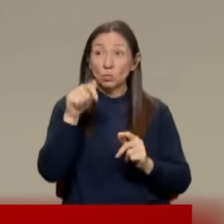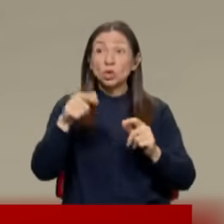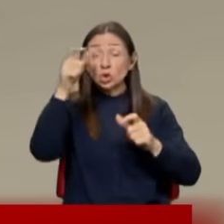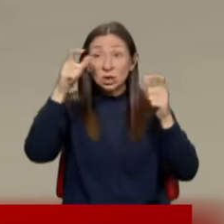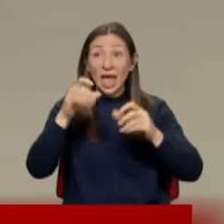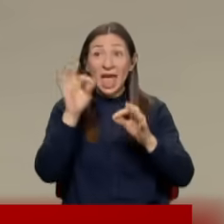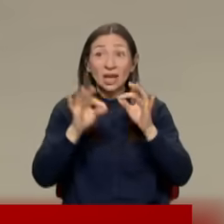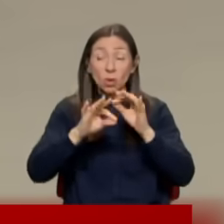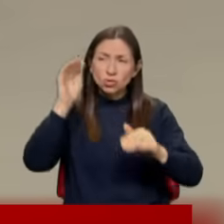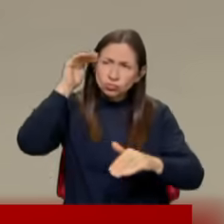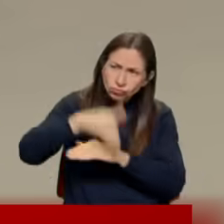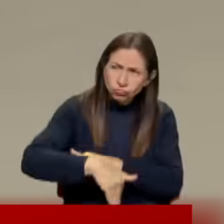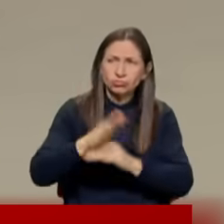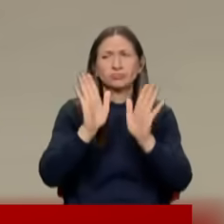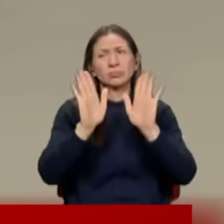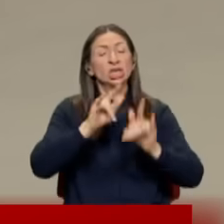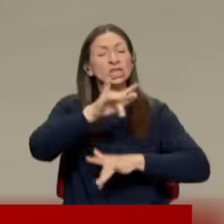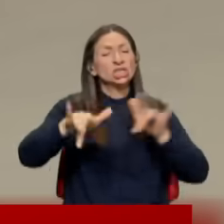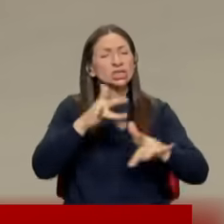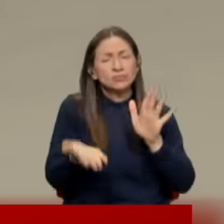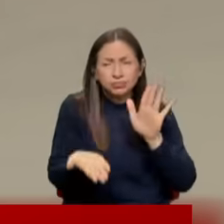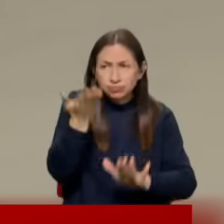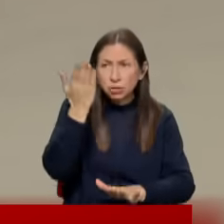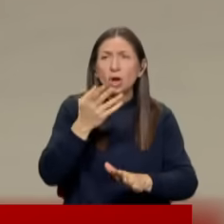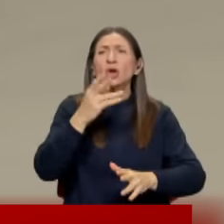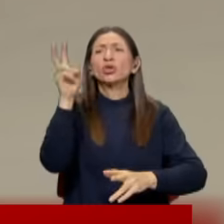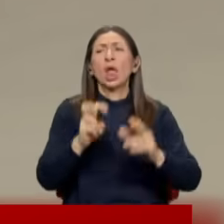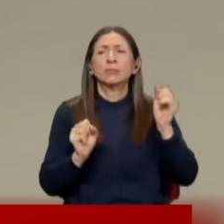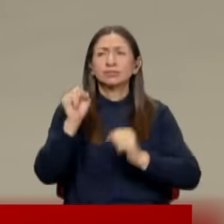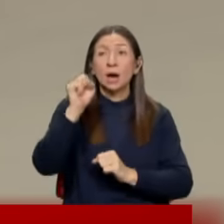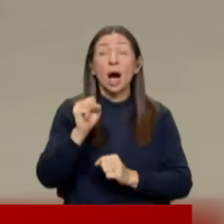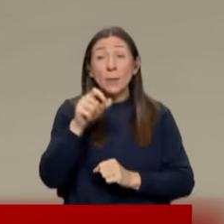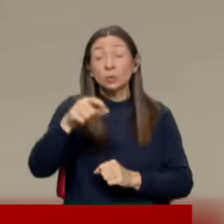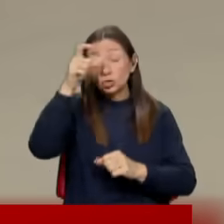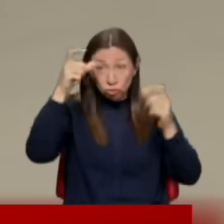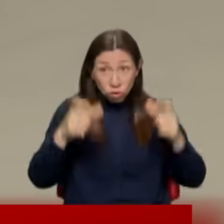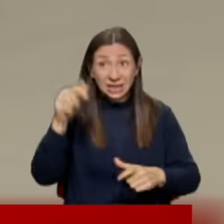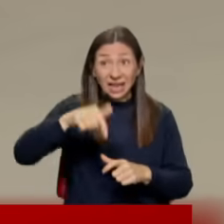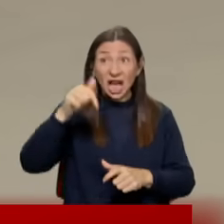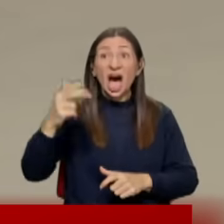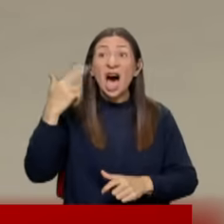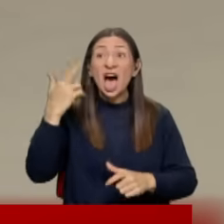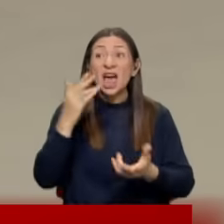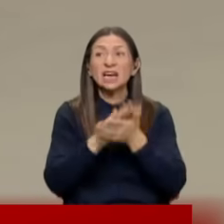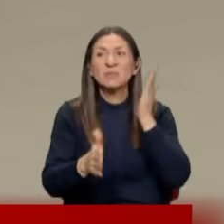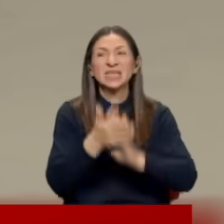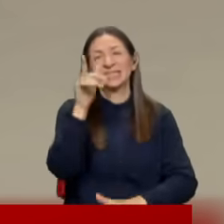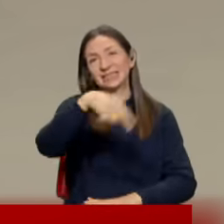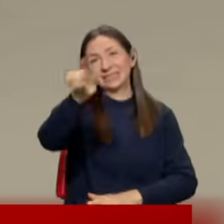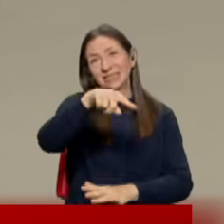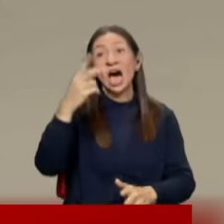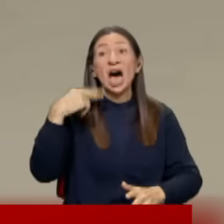memlekette ekonomi çöker, işsizlik artar, dolar yükselir ama bu memlekette ahlakı yok ettiniz.